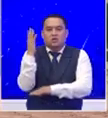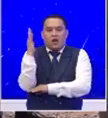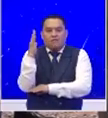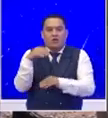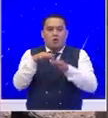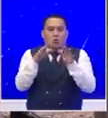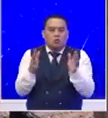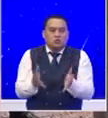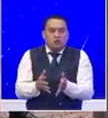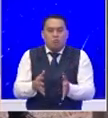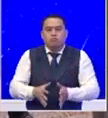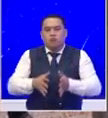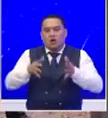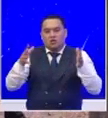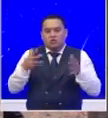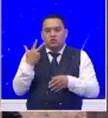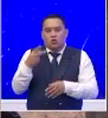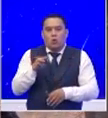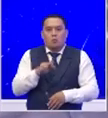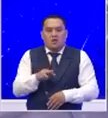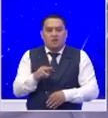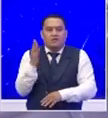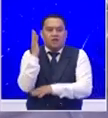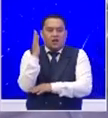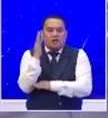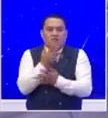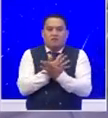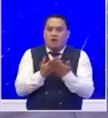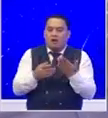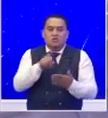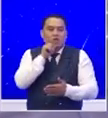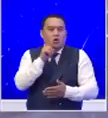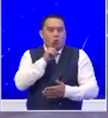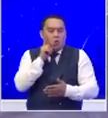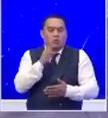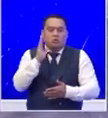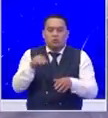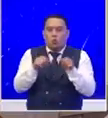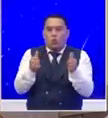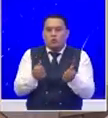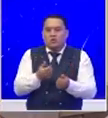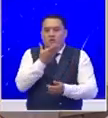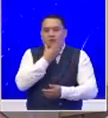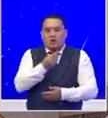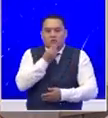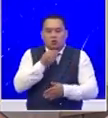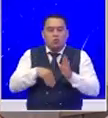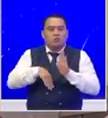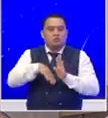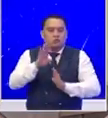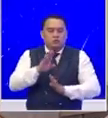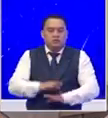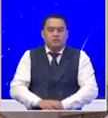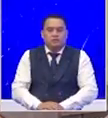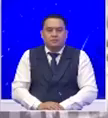декоративный кустарник, но и большие трехметровые деревья. Разнообразие зеленых насаждений сделает облик здания намного краше, подчеркнул